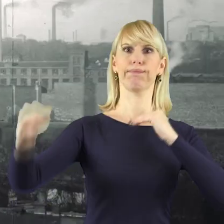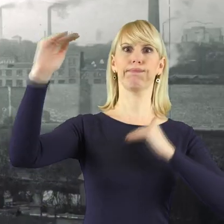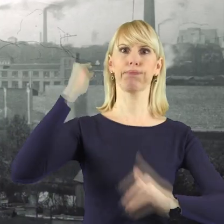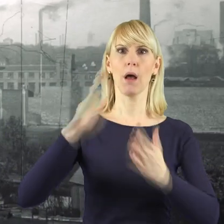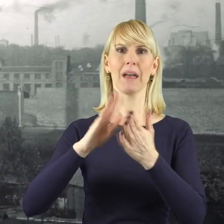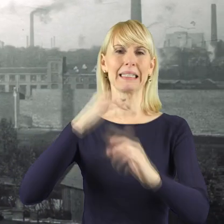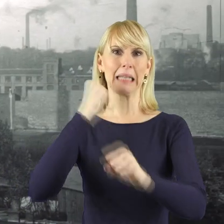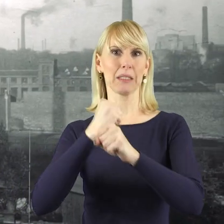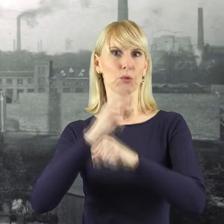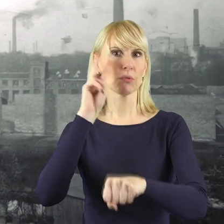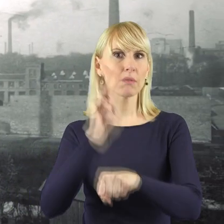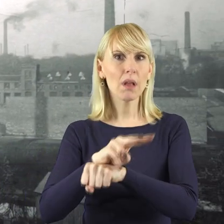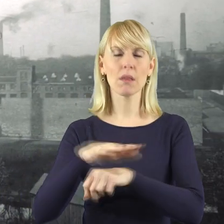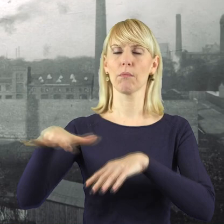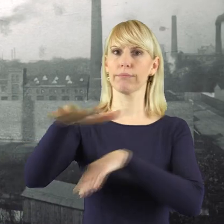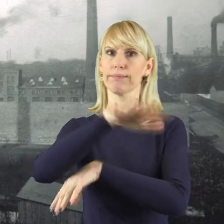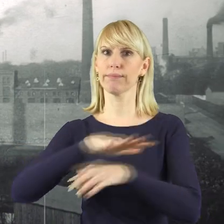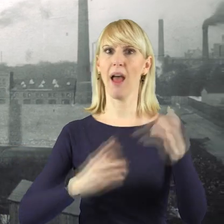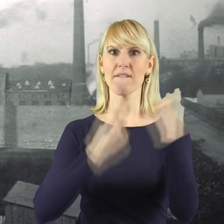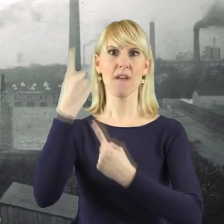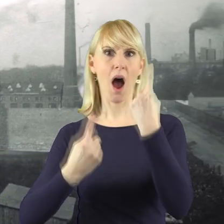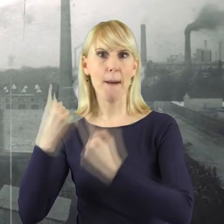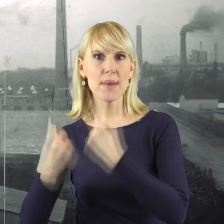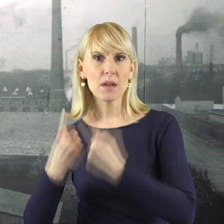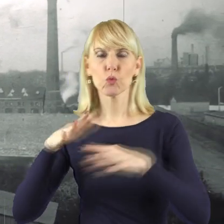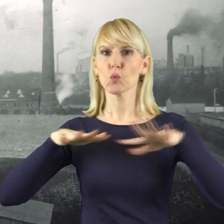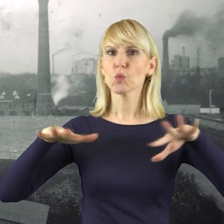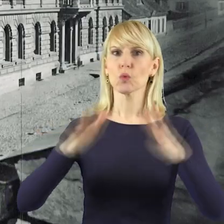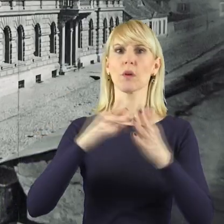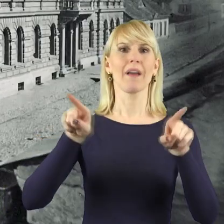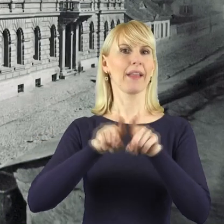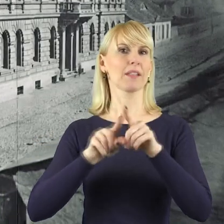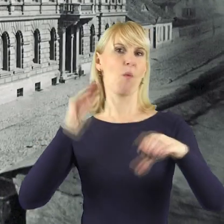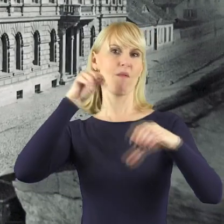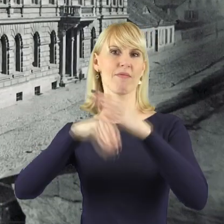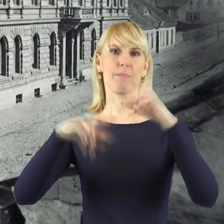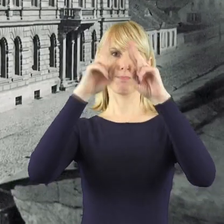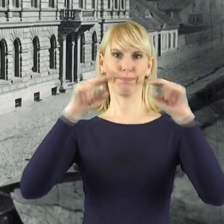zakresie zatrudnienia, liczby istniejących fabryk oraz towarzyszących im rezydencji.